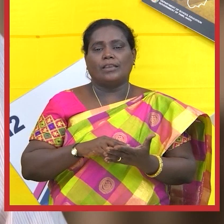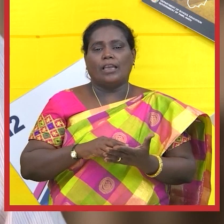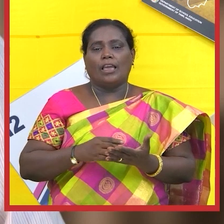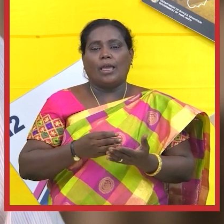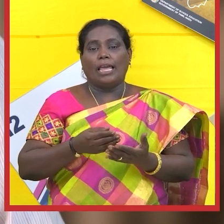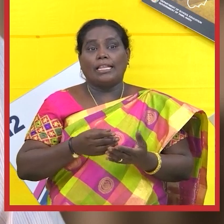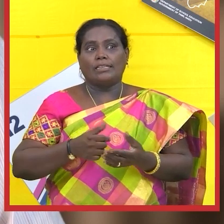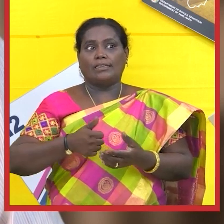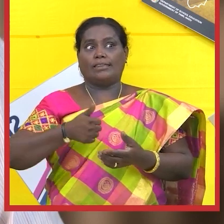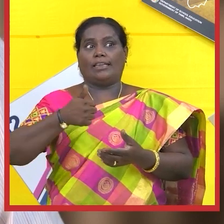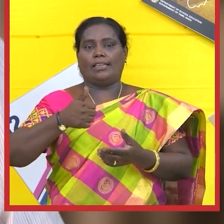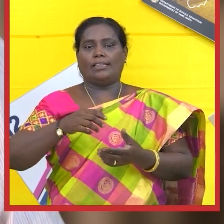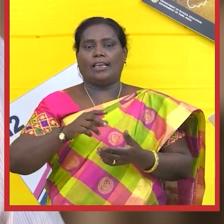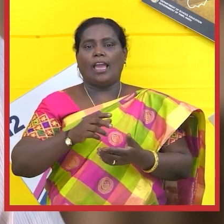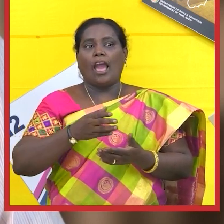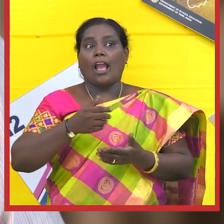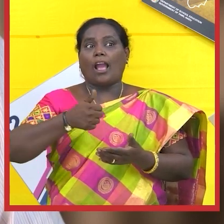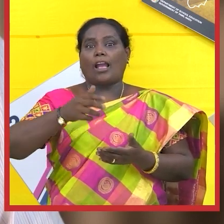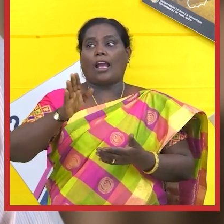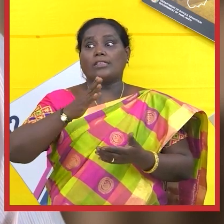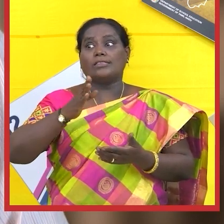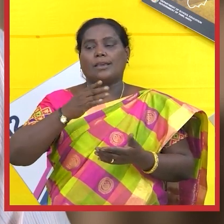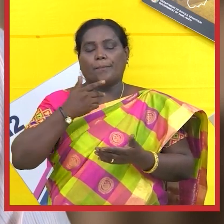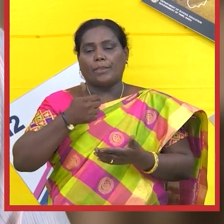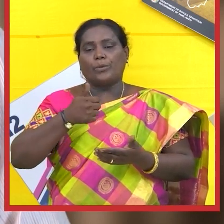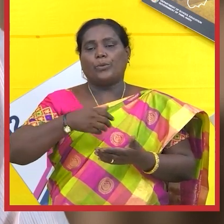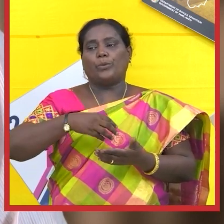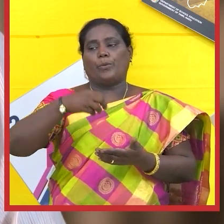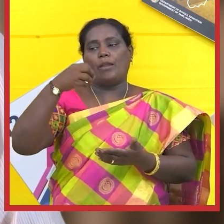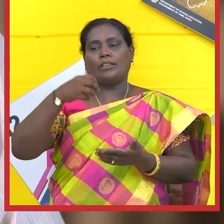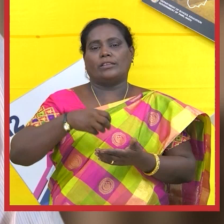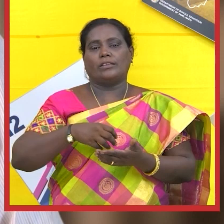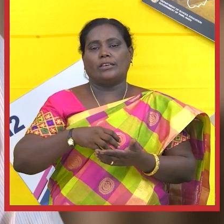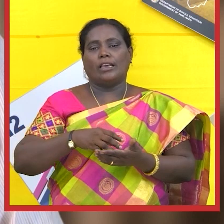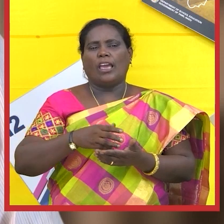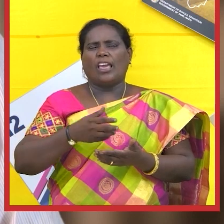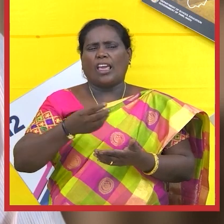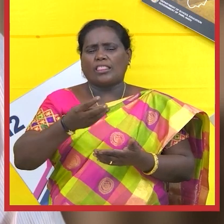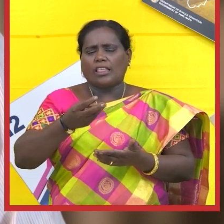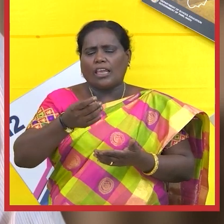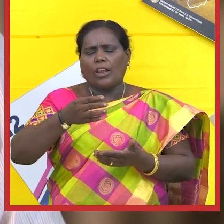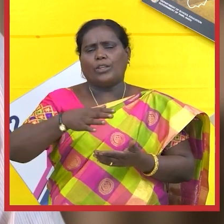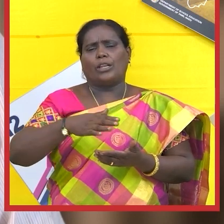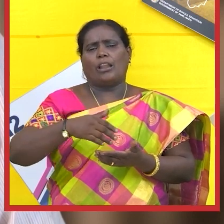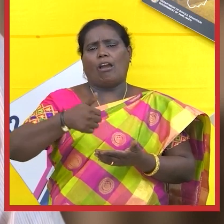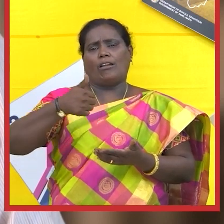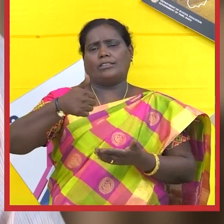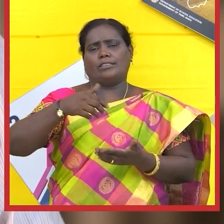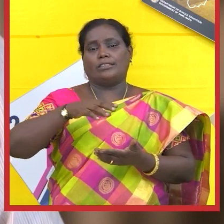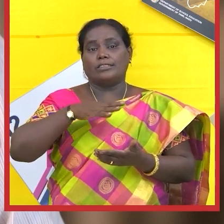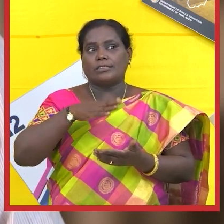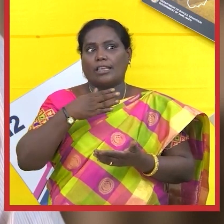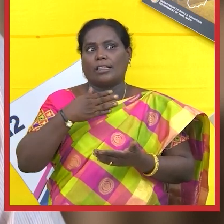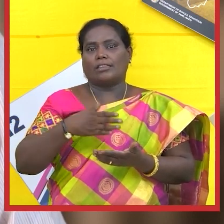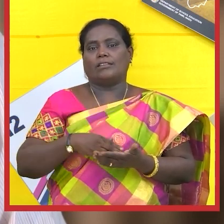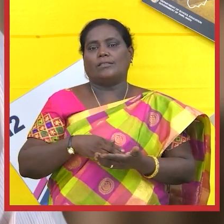நீதிக்கட்சி எவ்வாறு உருவானது நீதிக்கட்சி எத்தனை ஆண்டுகள் தமிழ்நாட்டிலே ஆட்சி புரிந்தது அந்த